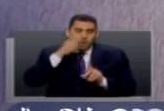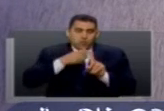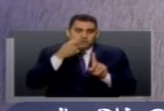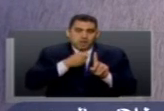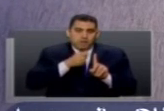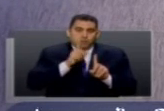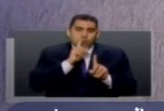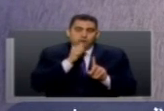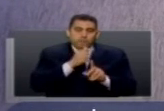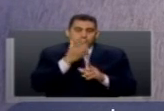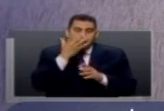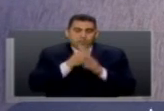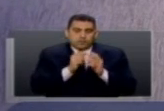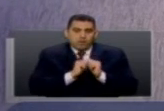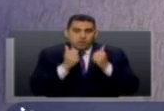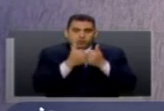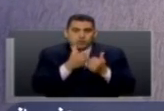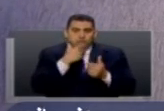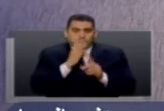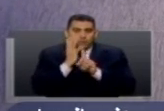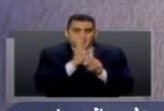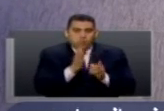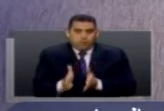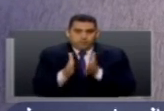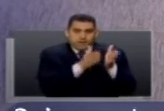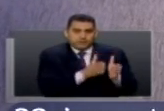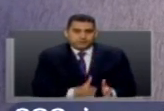محمد بن عبد الله وعلى اله وصحبه ومن واله